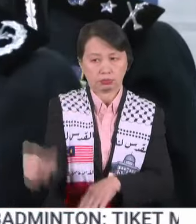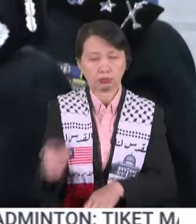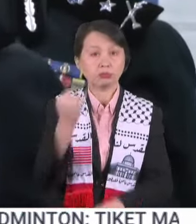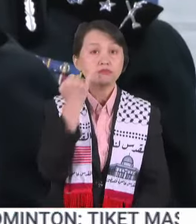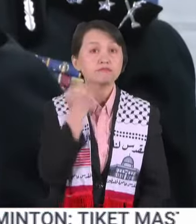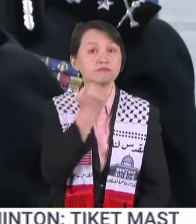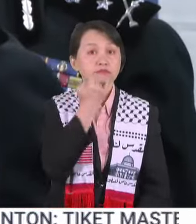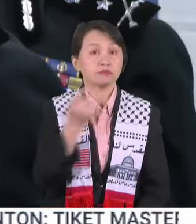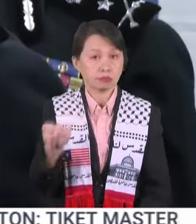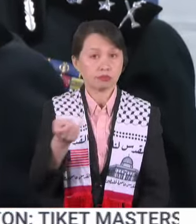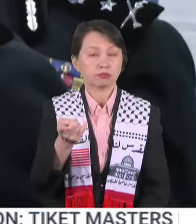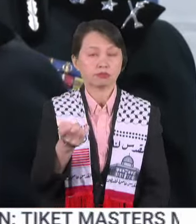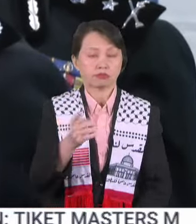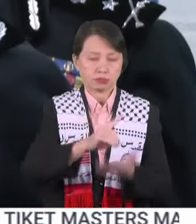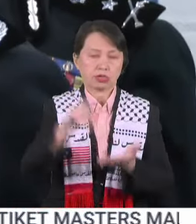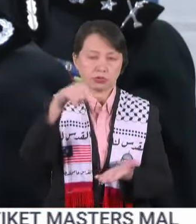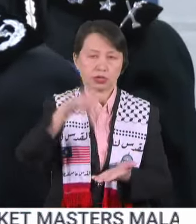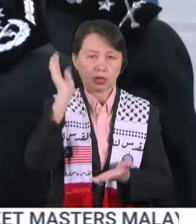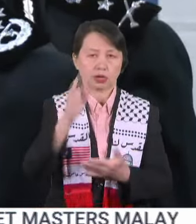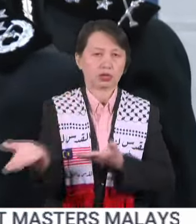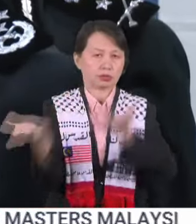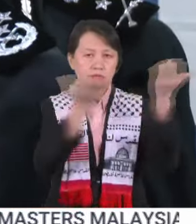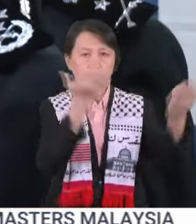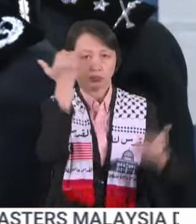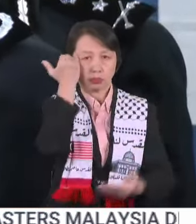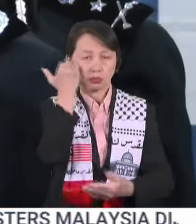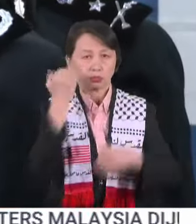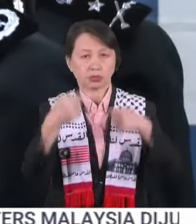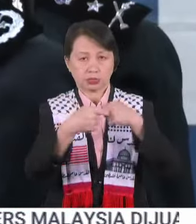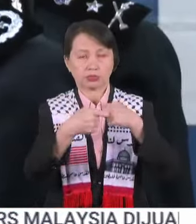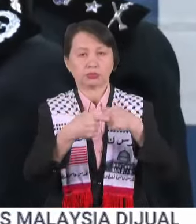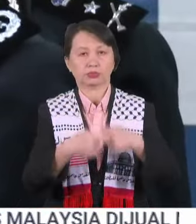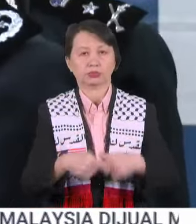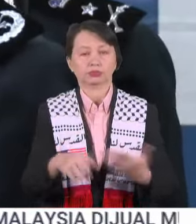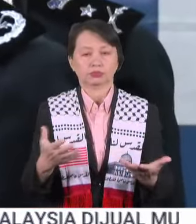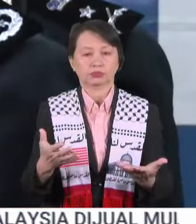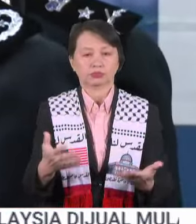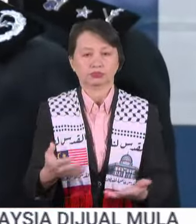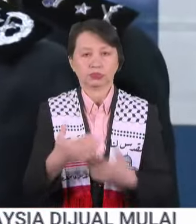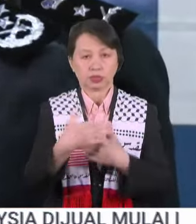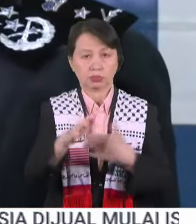negara Israel yang memiliki 6 senjata api itu akan dibuat dalam mungkin lepas raya ke.